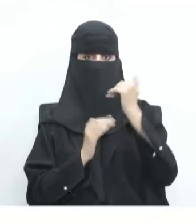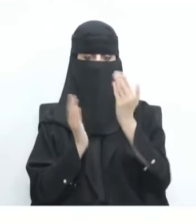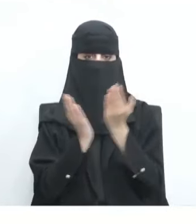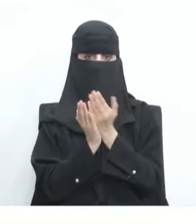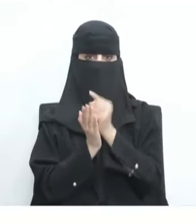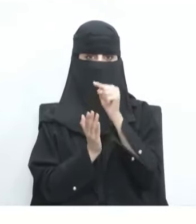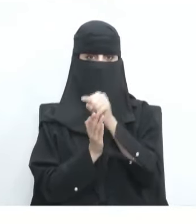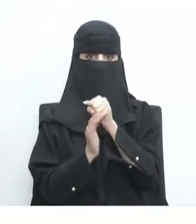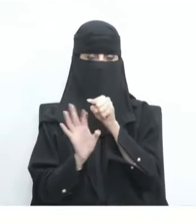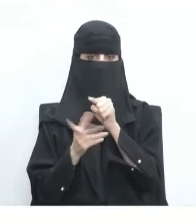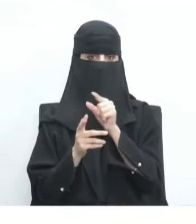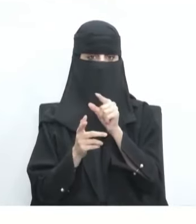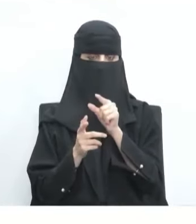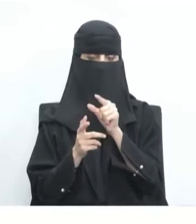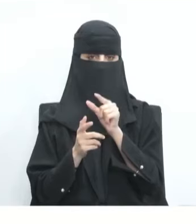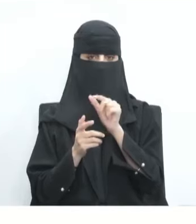كان الدرس